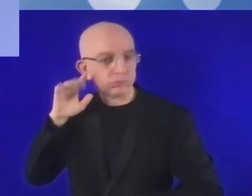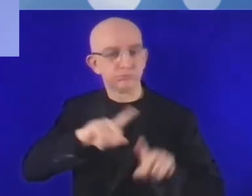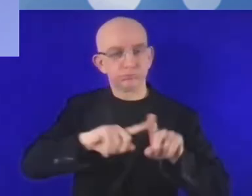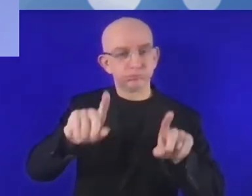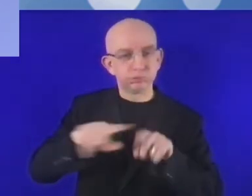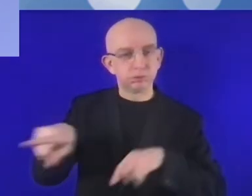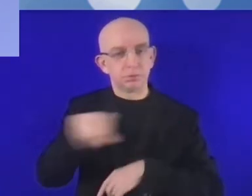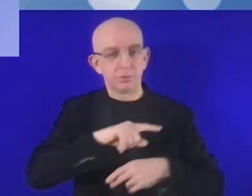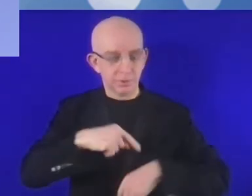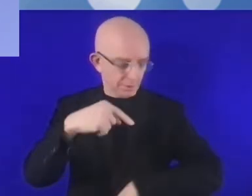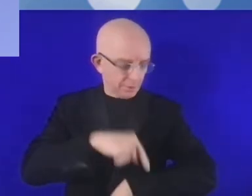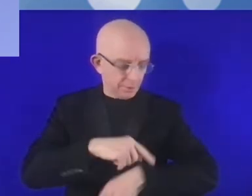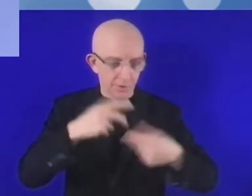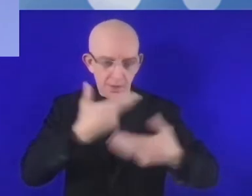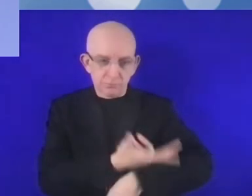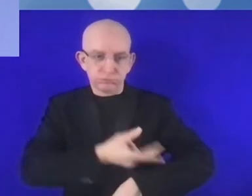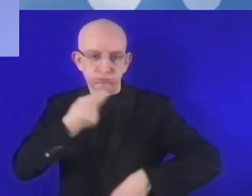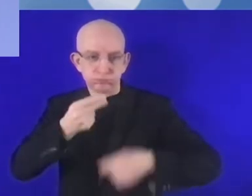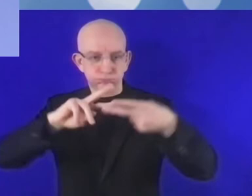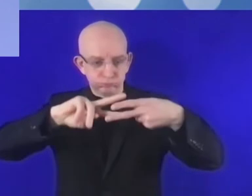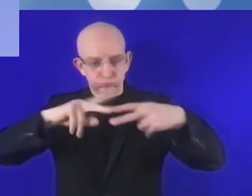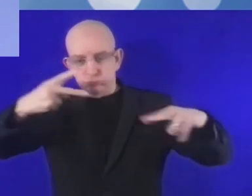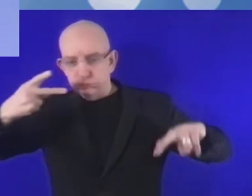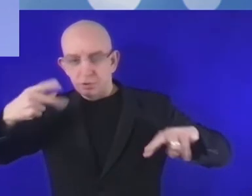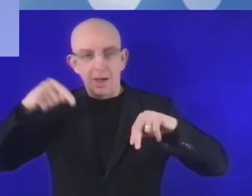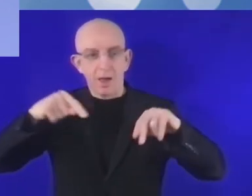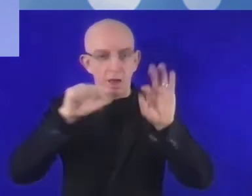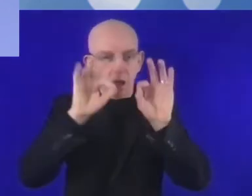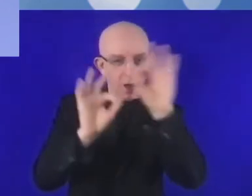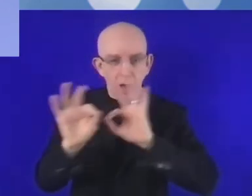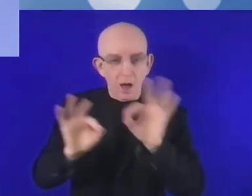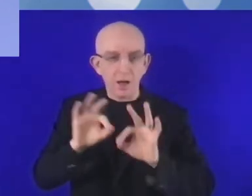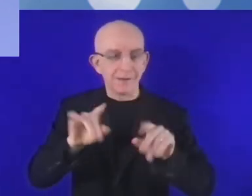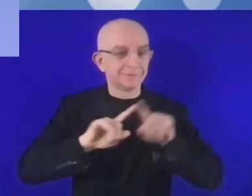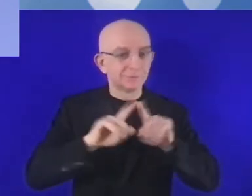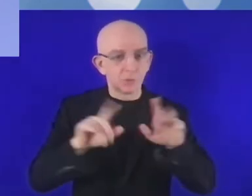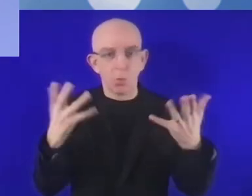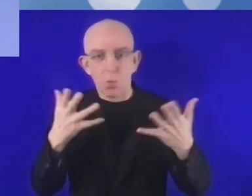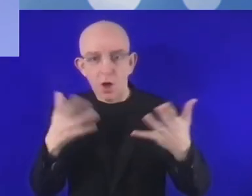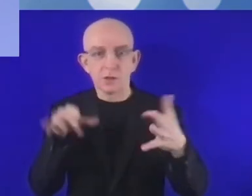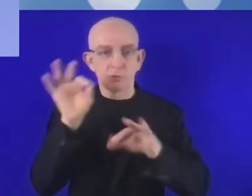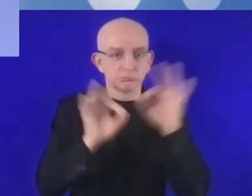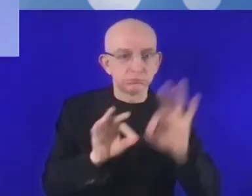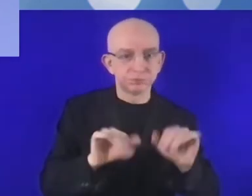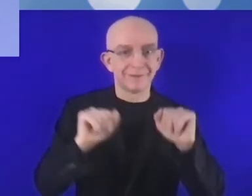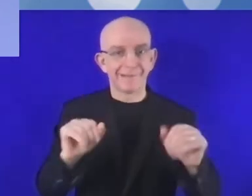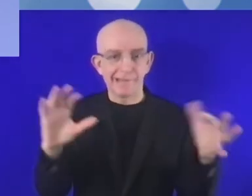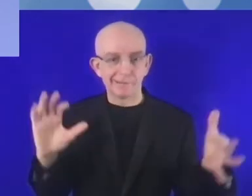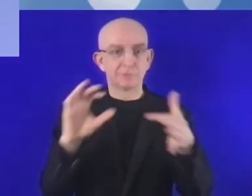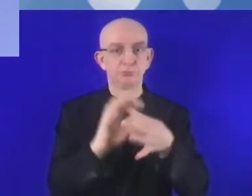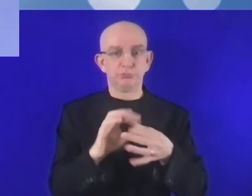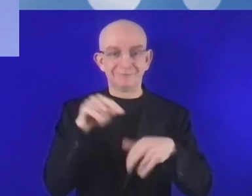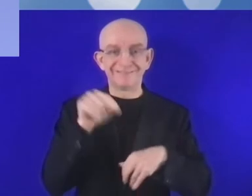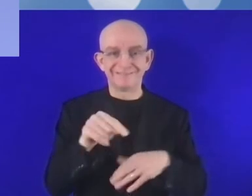نسمعه له تأثير مباشر ونفوذ على خلق البروتينات وإنشاء الخلايا